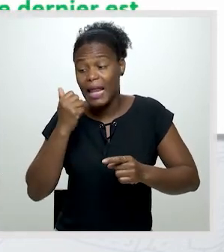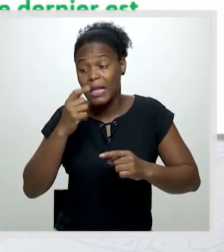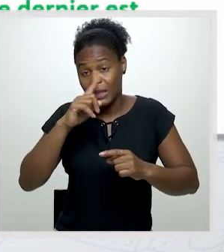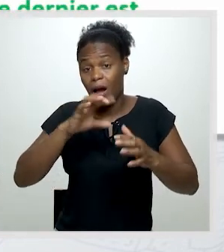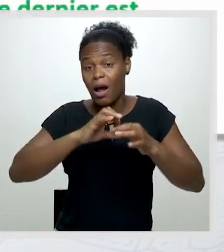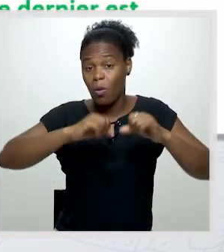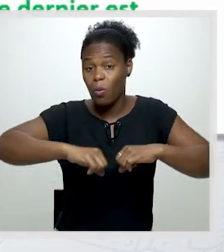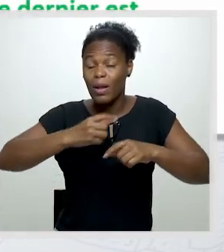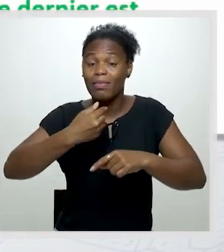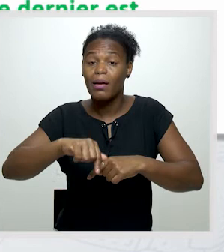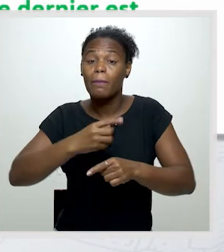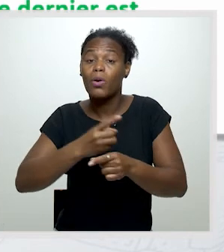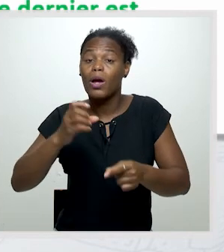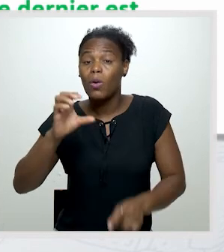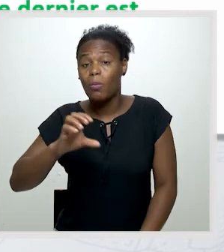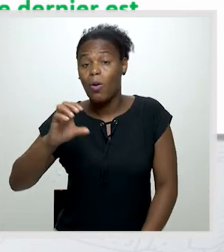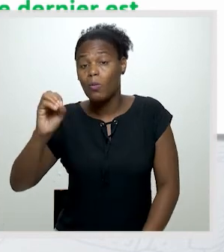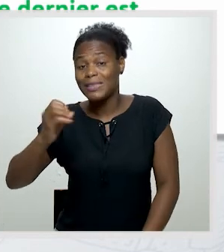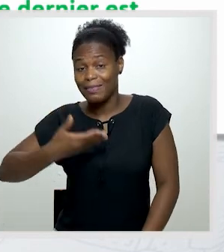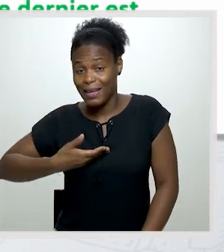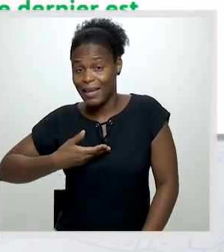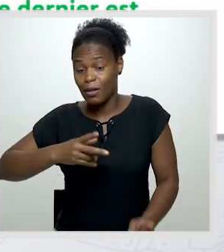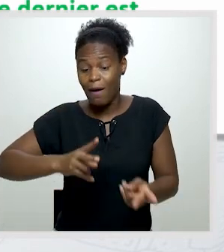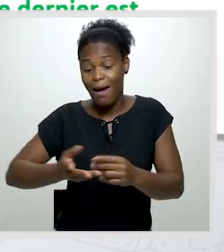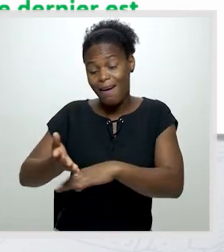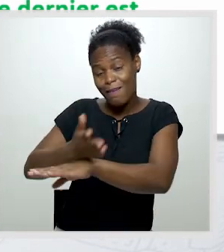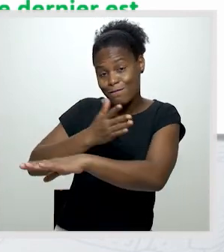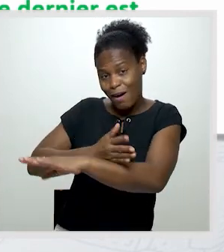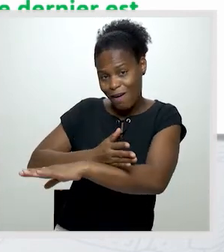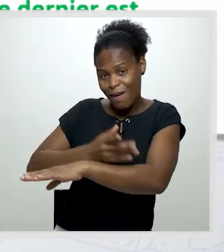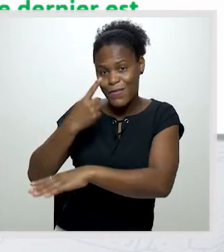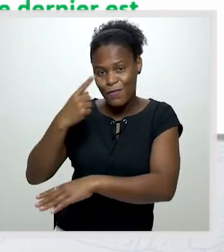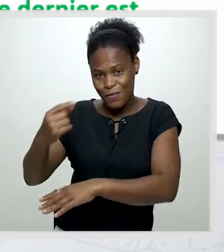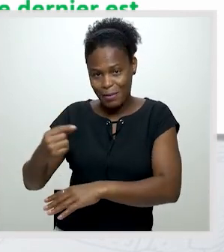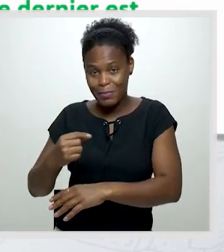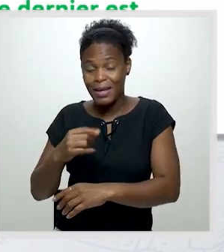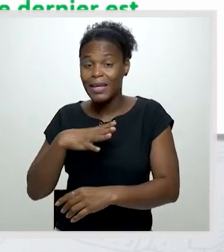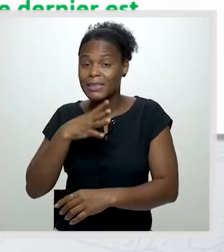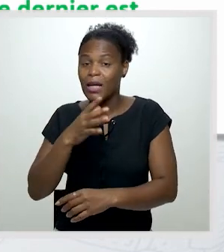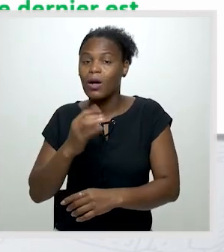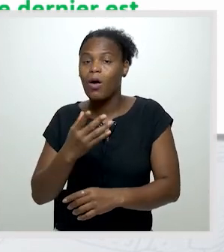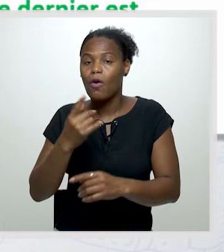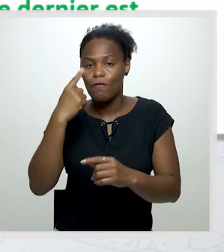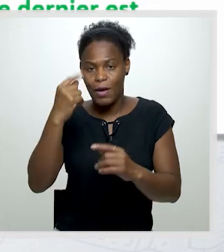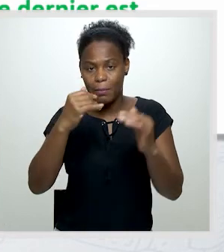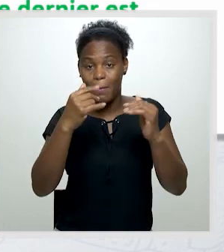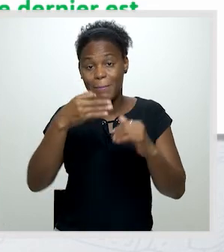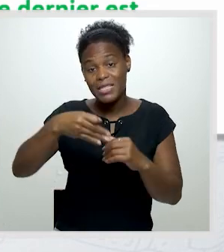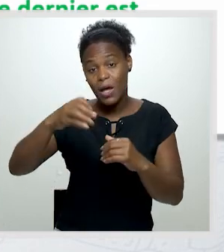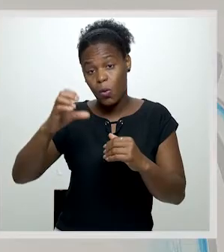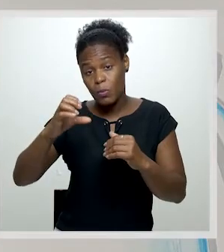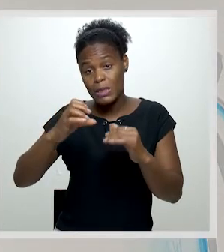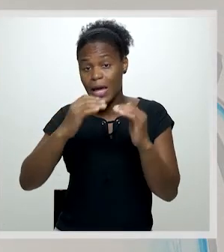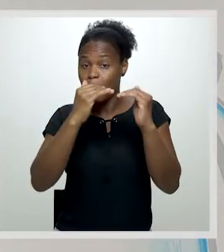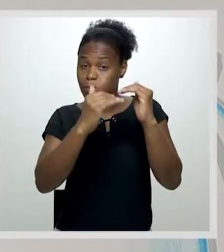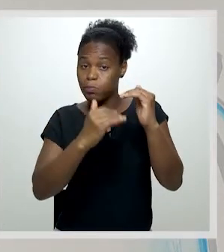accordé parce que le complément d'objet direct est placé avant le verbe. C'est-à-dire que quand on conjugue un verbe au passé